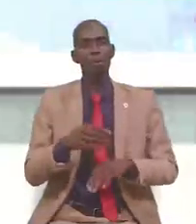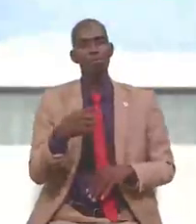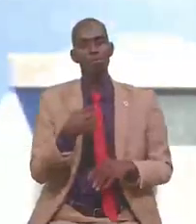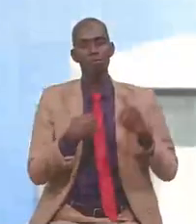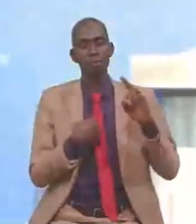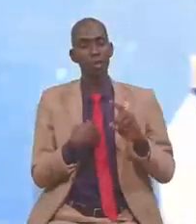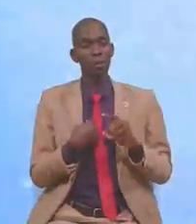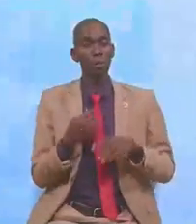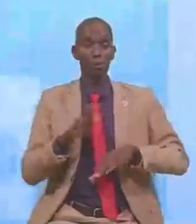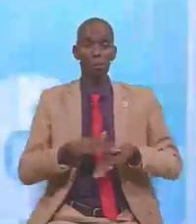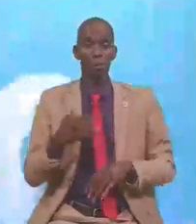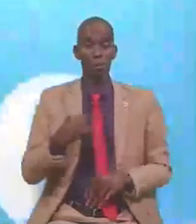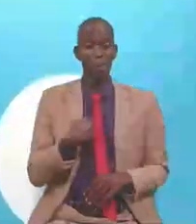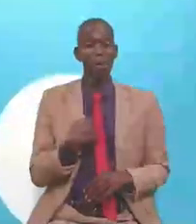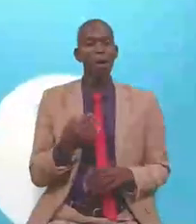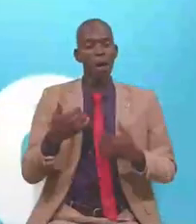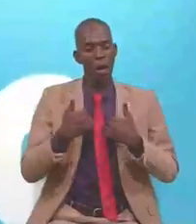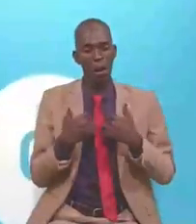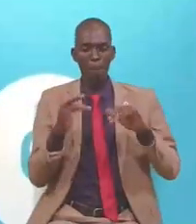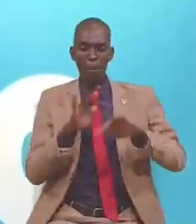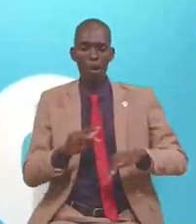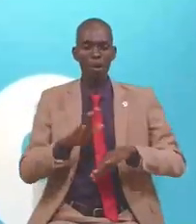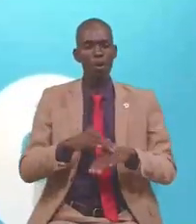Aie pitié de moi. Pourquoi ?